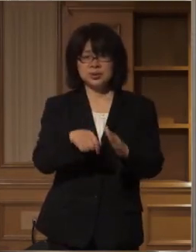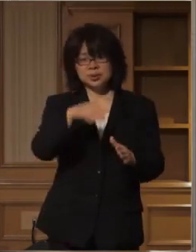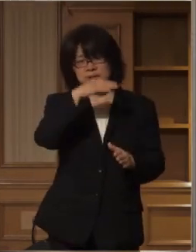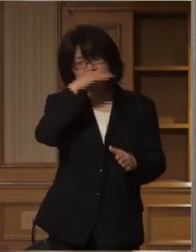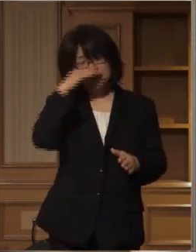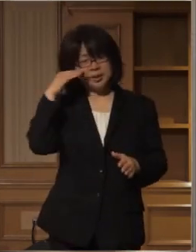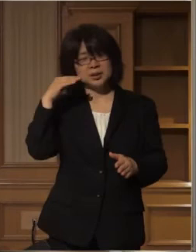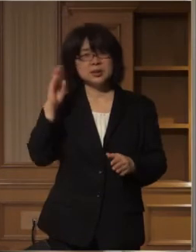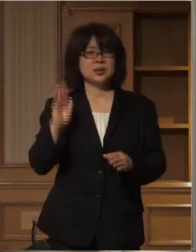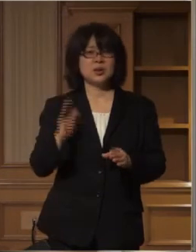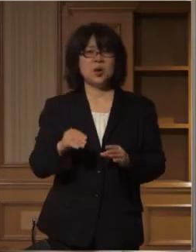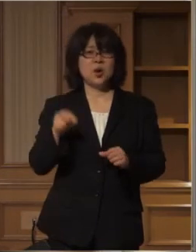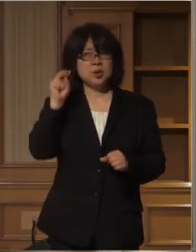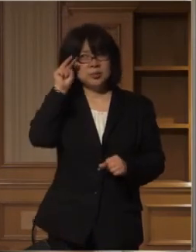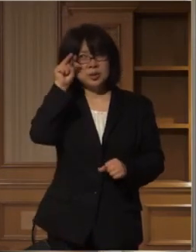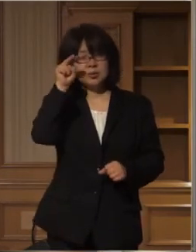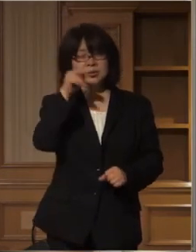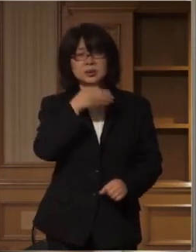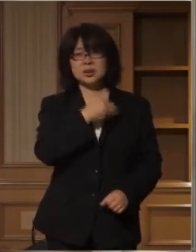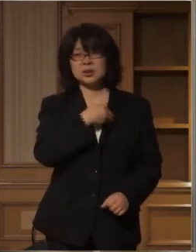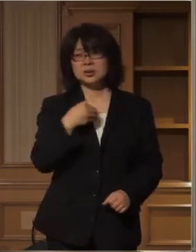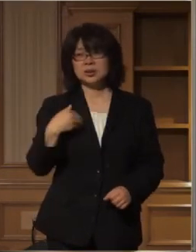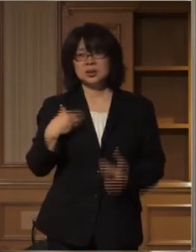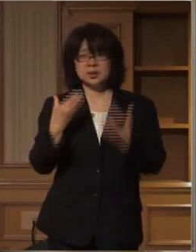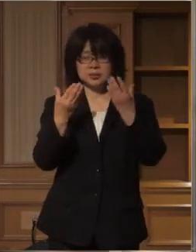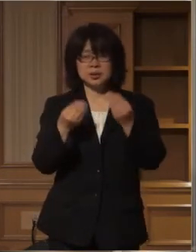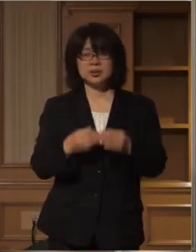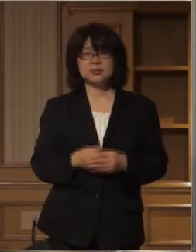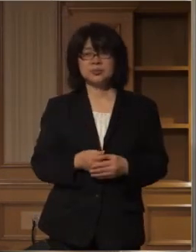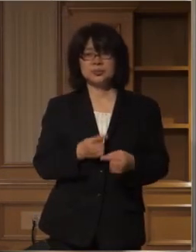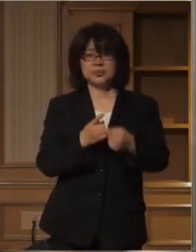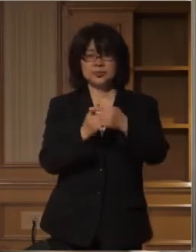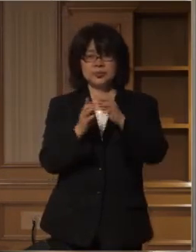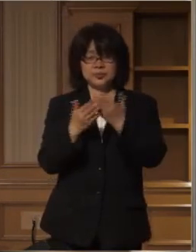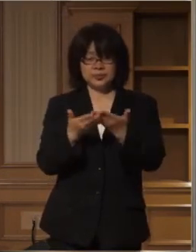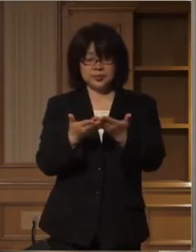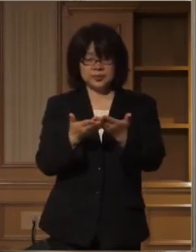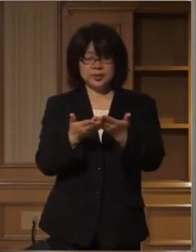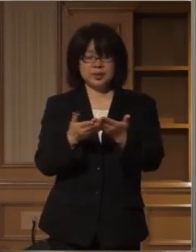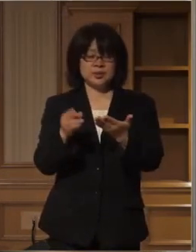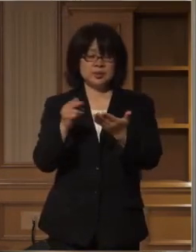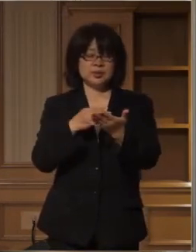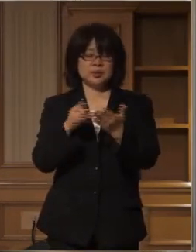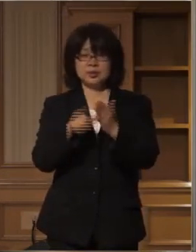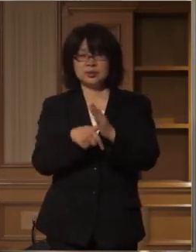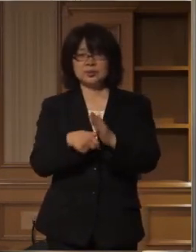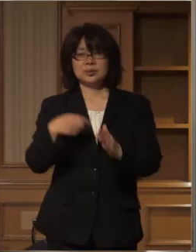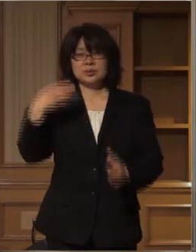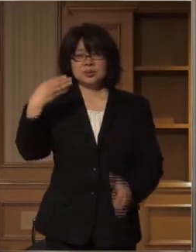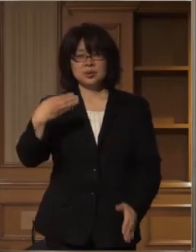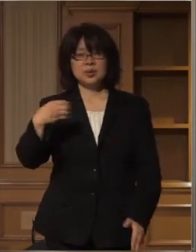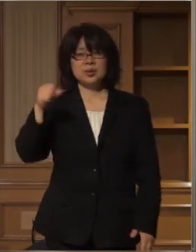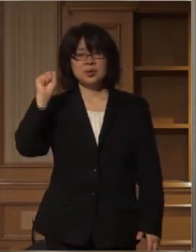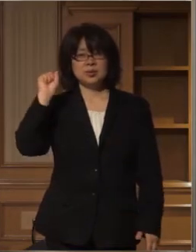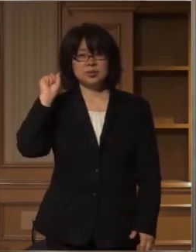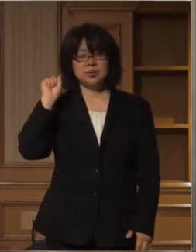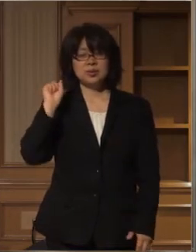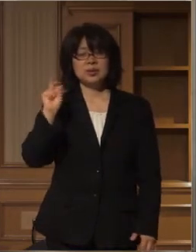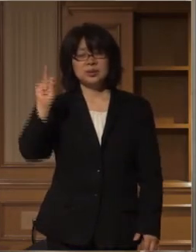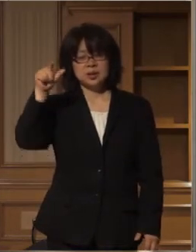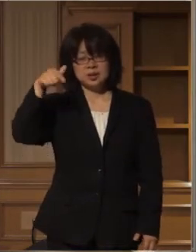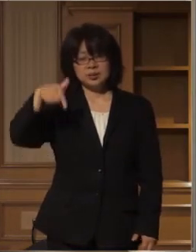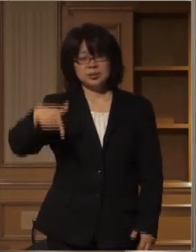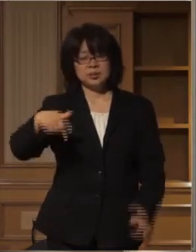ね、見ることができたんですね。ちょうど聖書の中にヨセフっていう人が出てきますけれども、17歳の時に夢を見てです